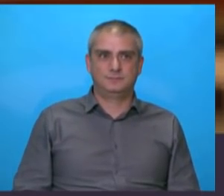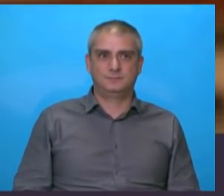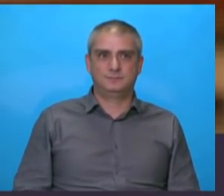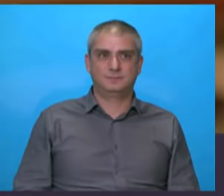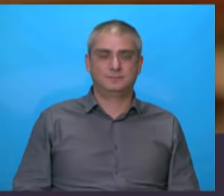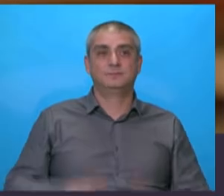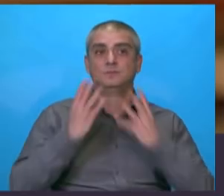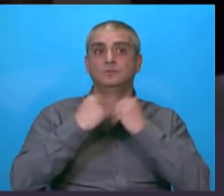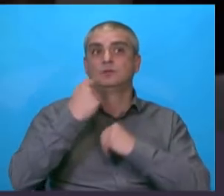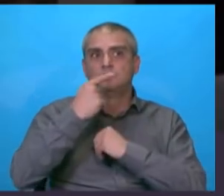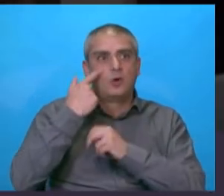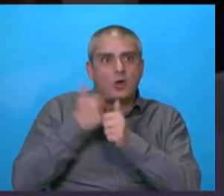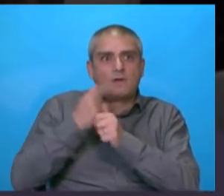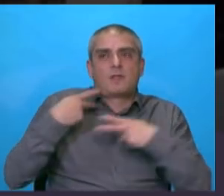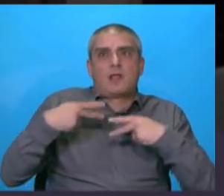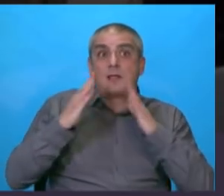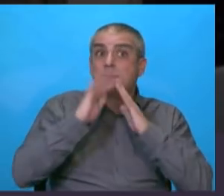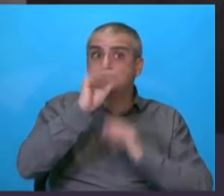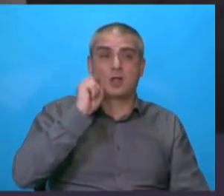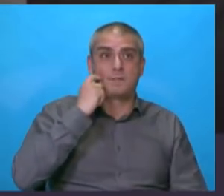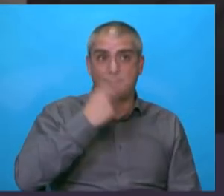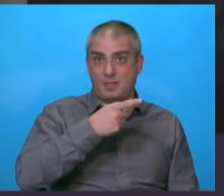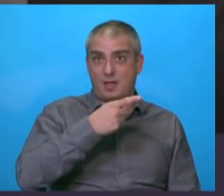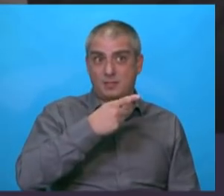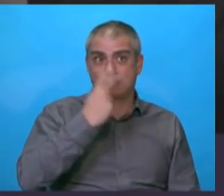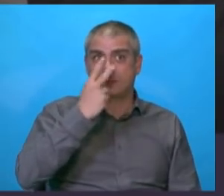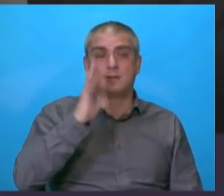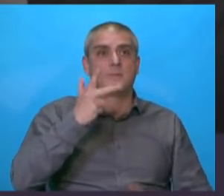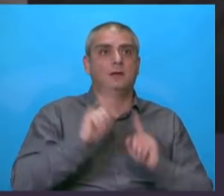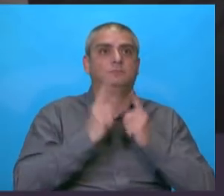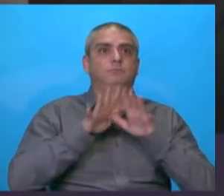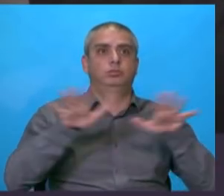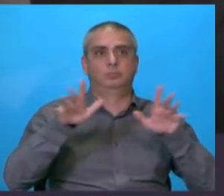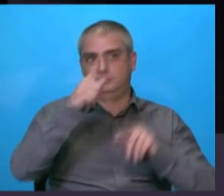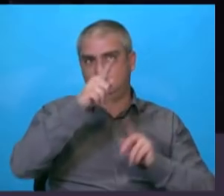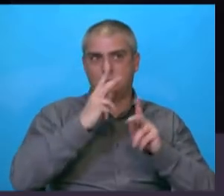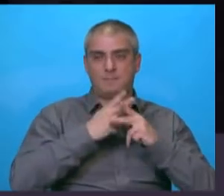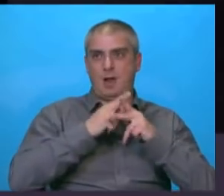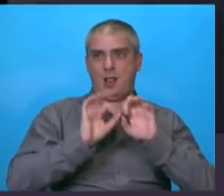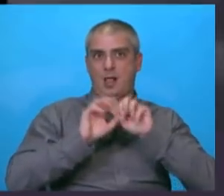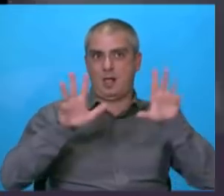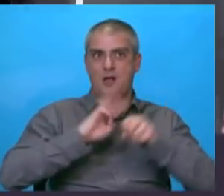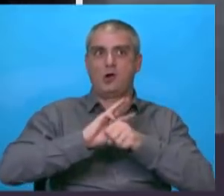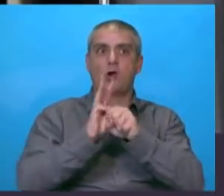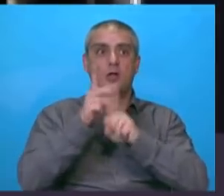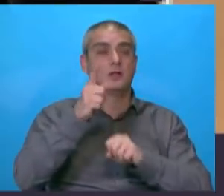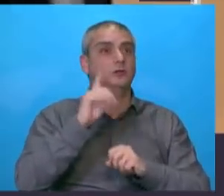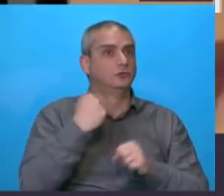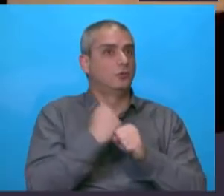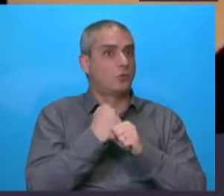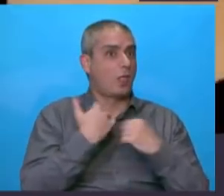משפחת ג'ו עוקבת בחרדה מביתה שברמת גן אחרי התפתחויות בעניין נגיף קורונה. יש פעולה היום,